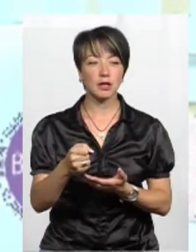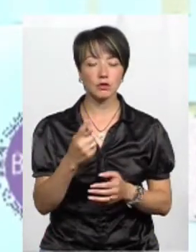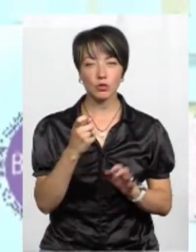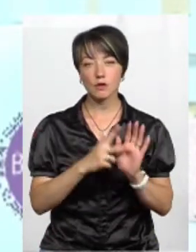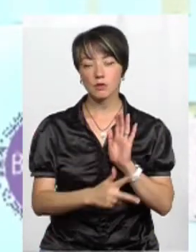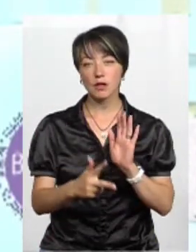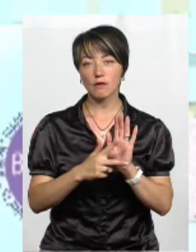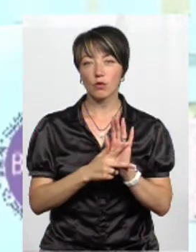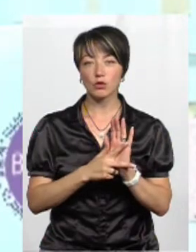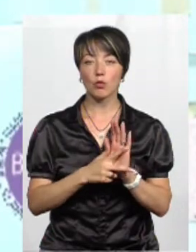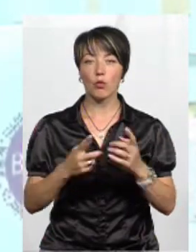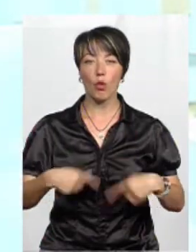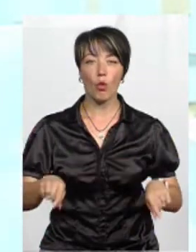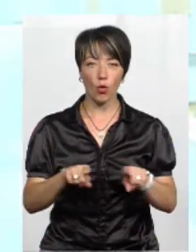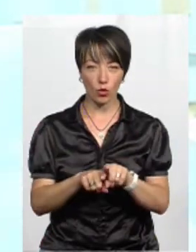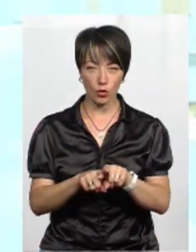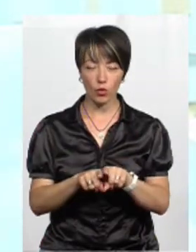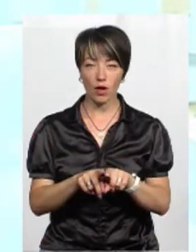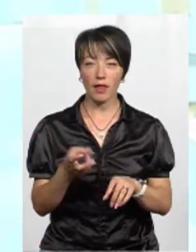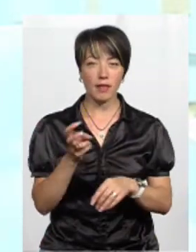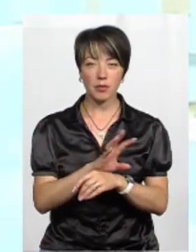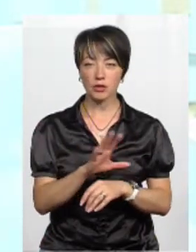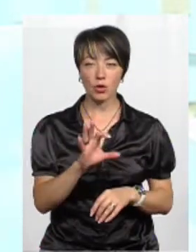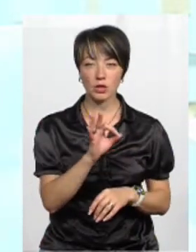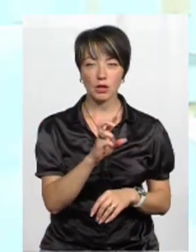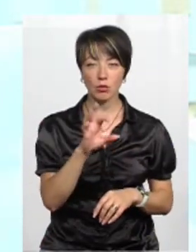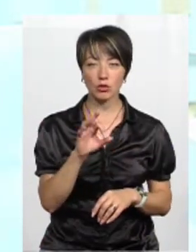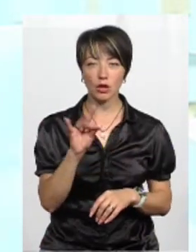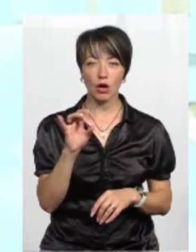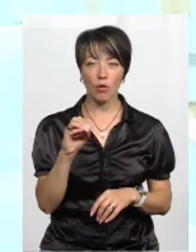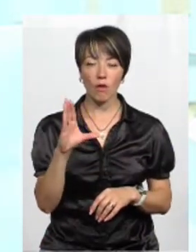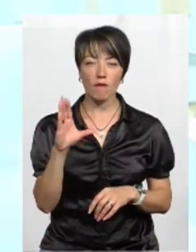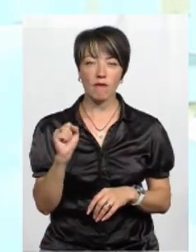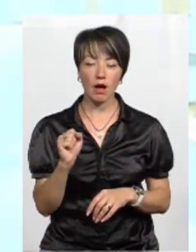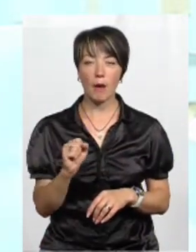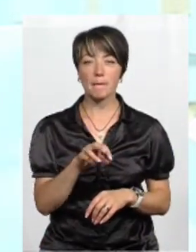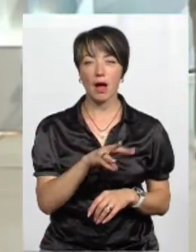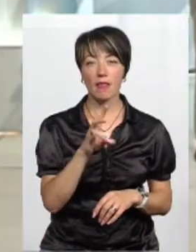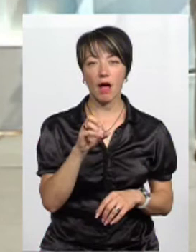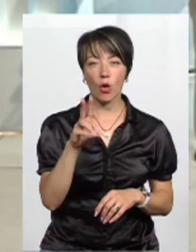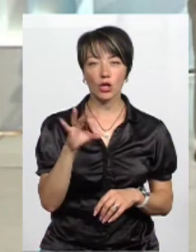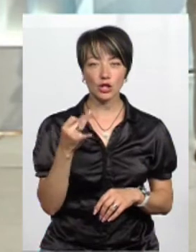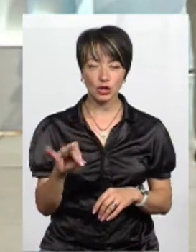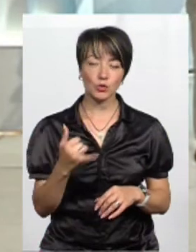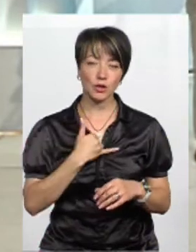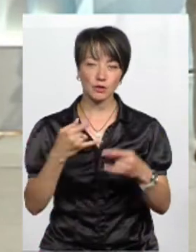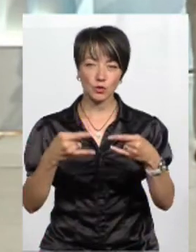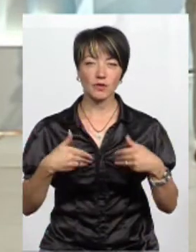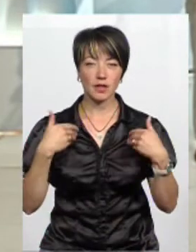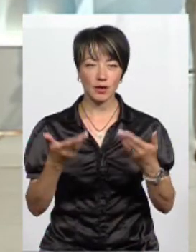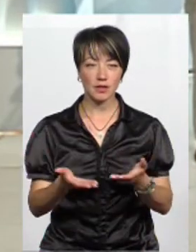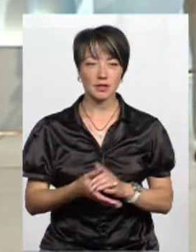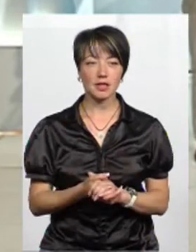по 188-му округу. Не з'явилася ще Оксана Бочкарьова, зате Михайло Наконечний вже у нашій студії.